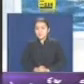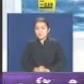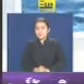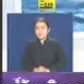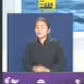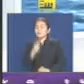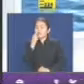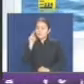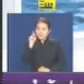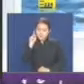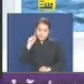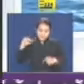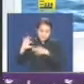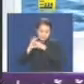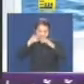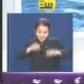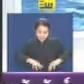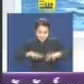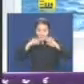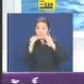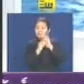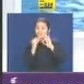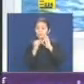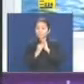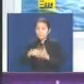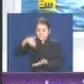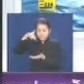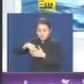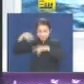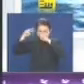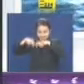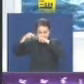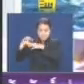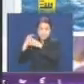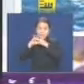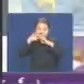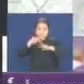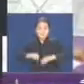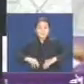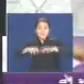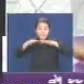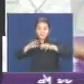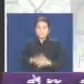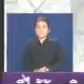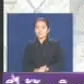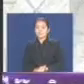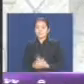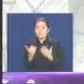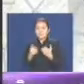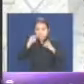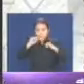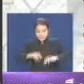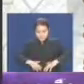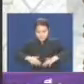การรายงานระดับน้ำในพื้นที่กรุงเทพมหานครจากศูนย์วิเคราะห์ประมวลสถานการณ์น้ำกรมชลประทานค่ะ ระดับน้ำที่สถ